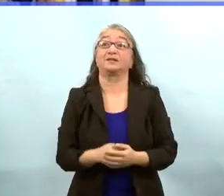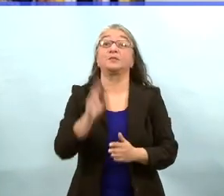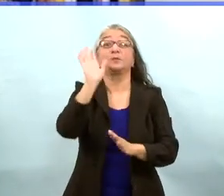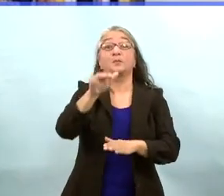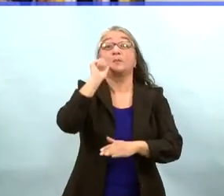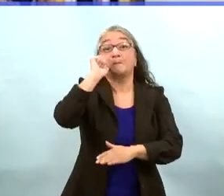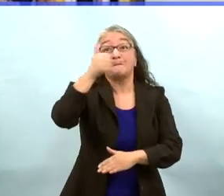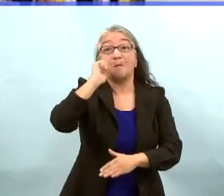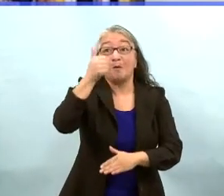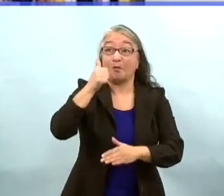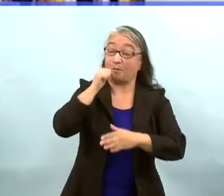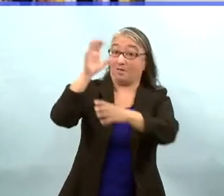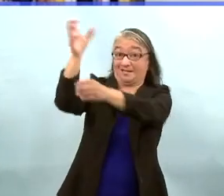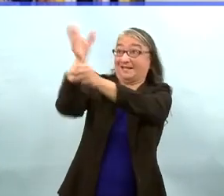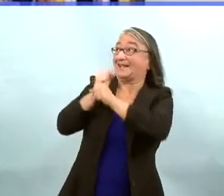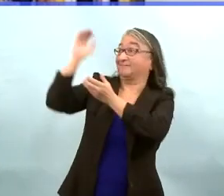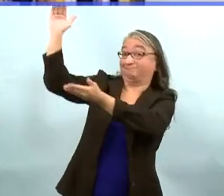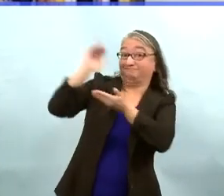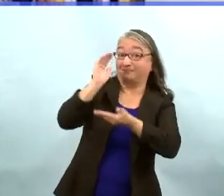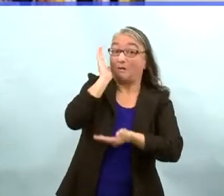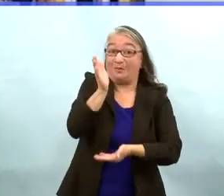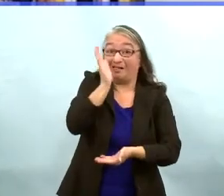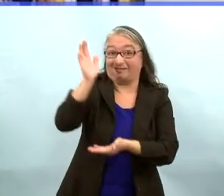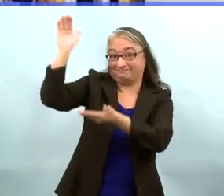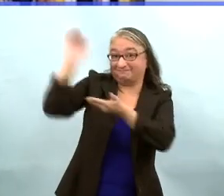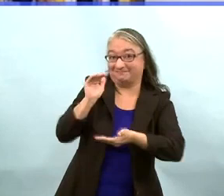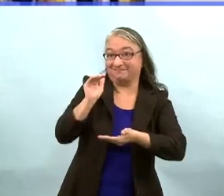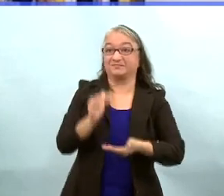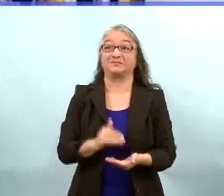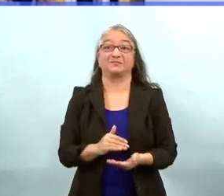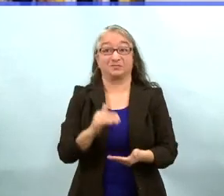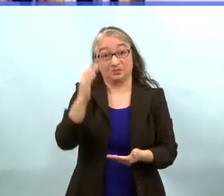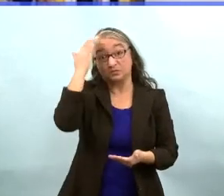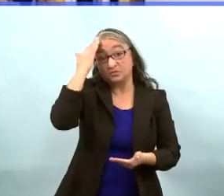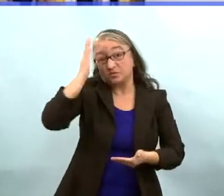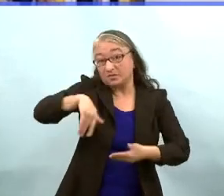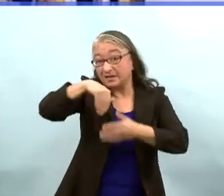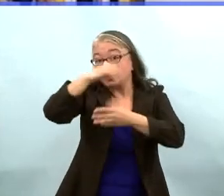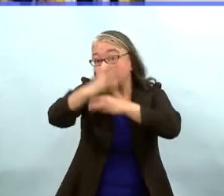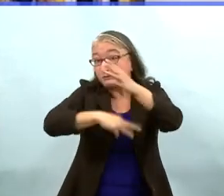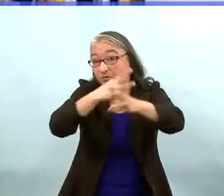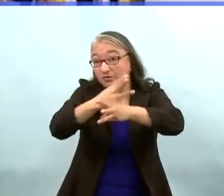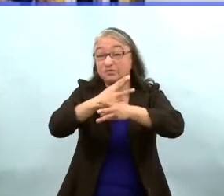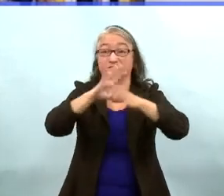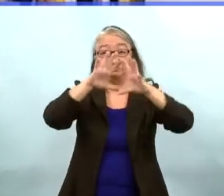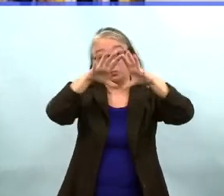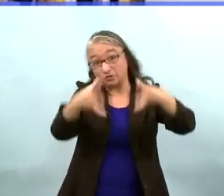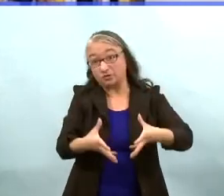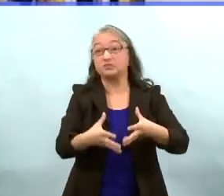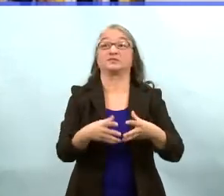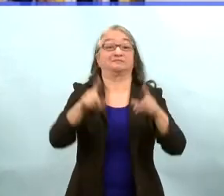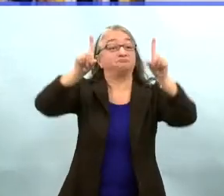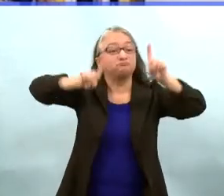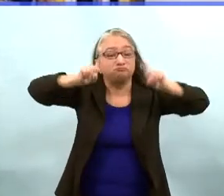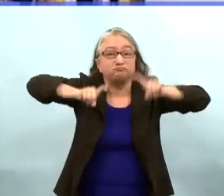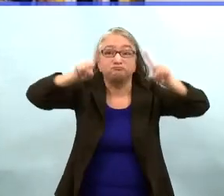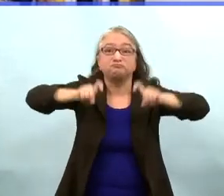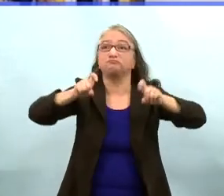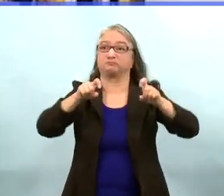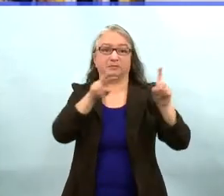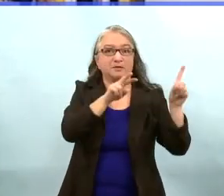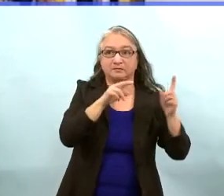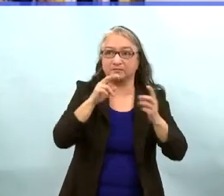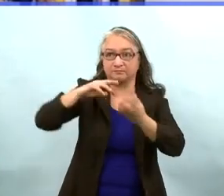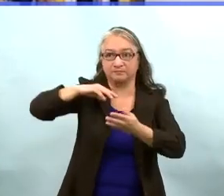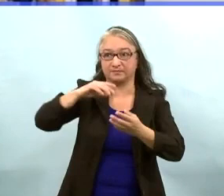nouvelles. Les essais cliniques montrent que même avec la dose la plus faible, la réponse immunitaire chez les jeunes enfants était tout